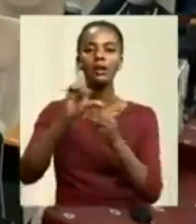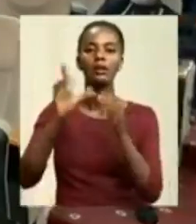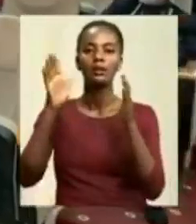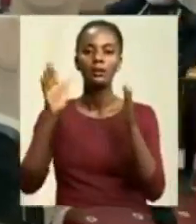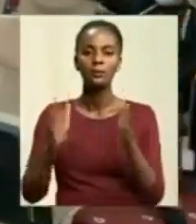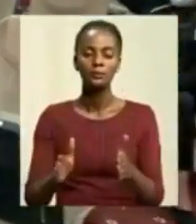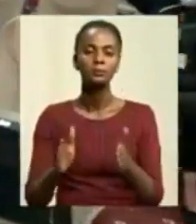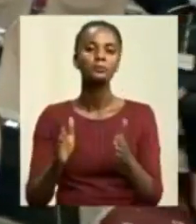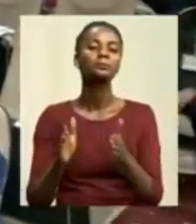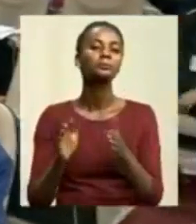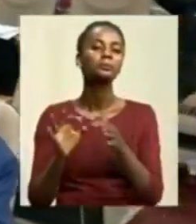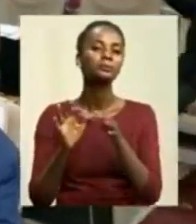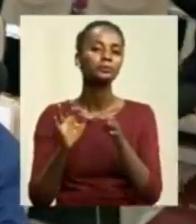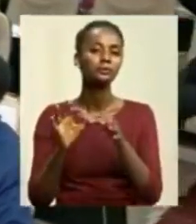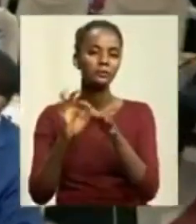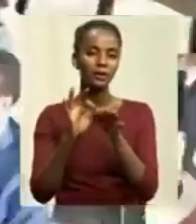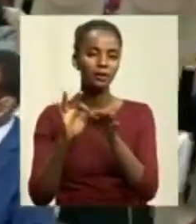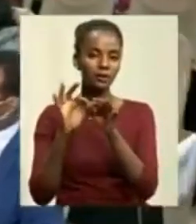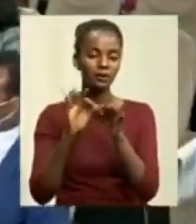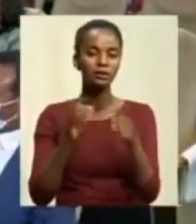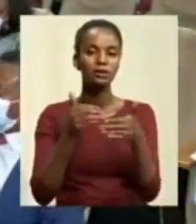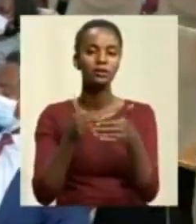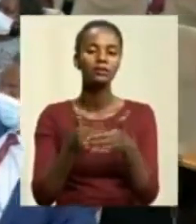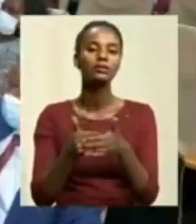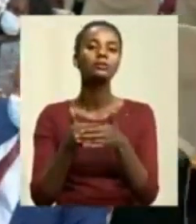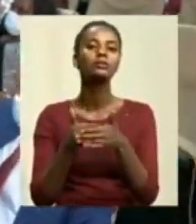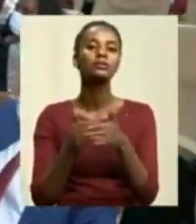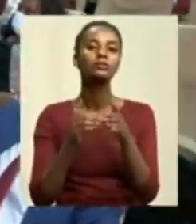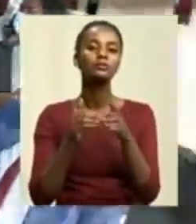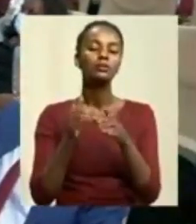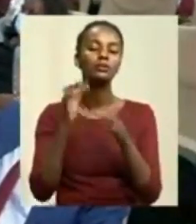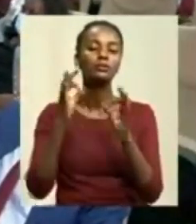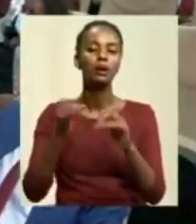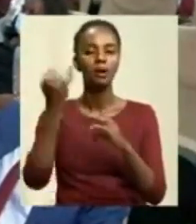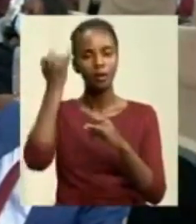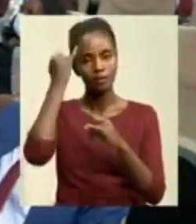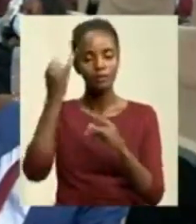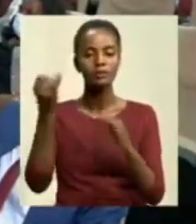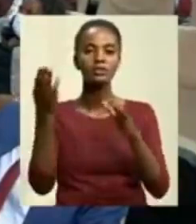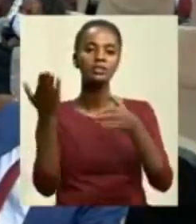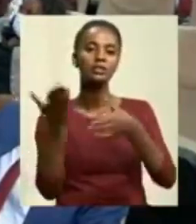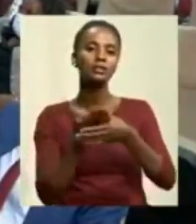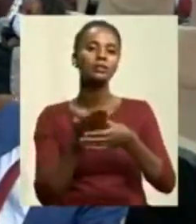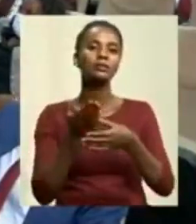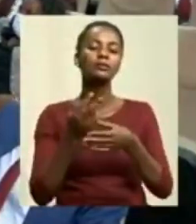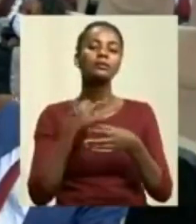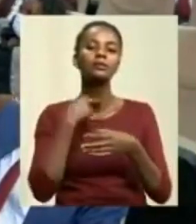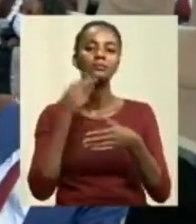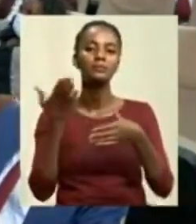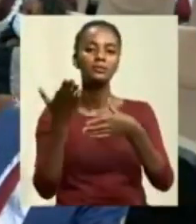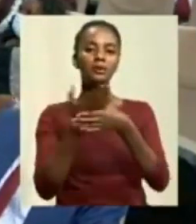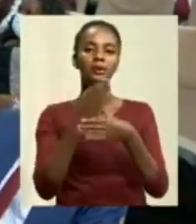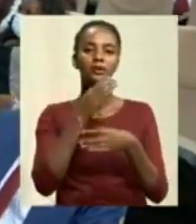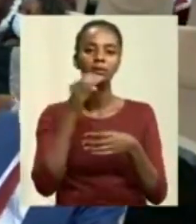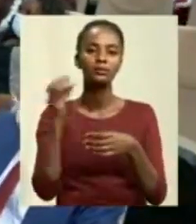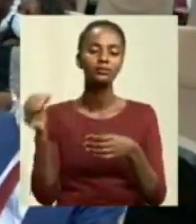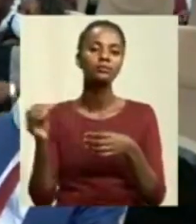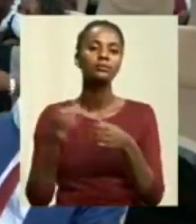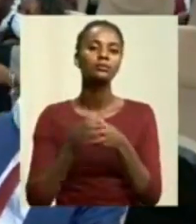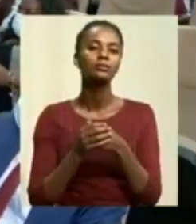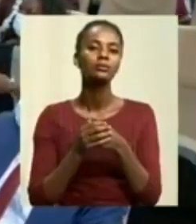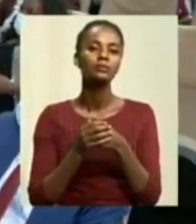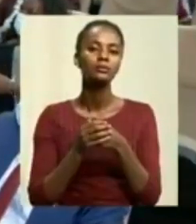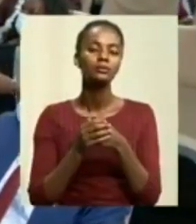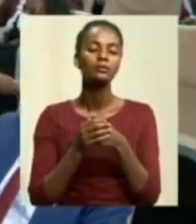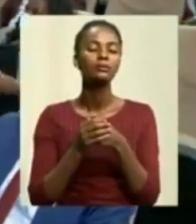መንግስት በአዳዲስ መዋቅሮች ለመደራጀት የቀረበ ጥያቄ ምላሽና የውሳኔ ሀሳብ ሰነድን በስድስት ድምፅ ተአቅቦና በአብላጫ ድምፅ አጽድቆታል።